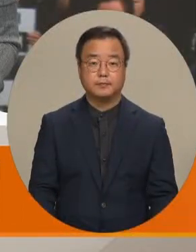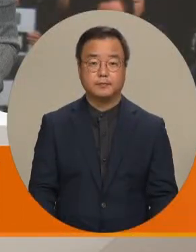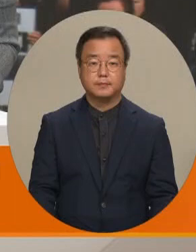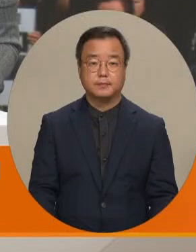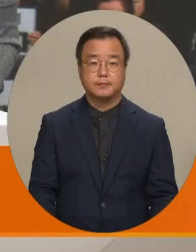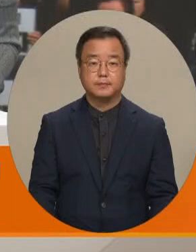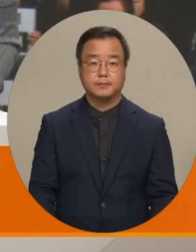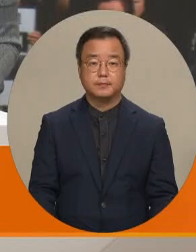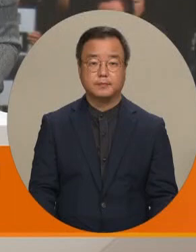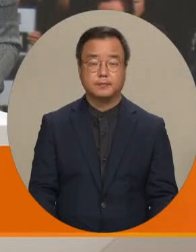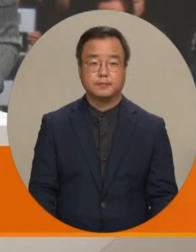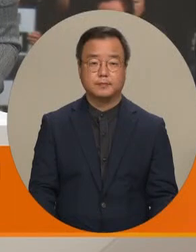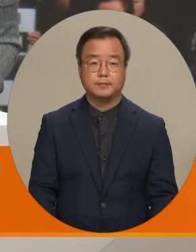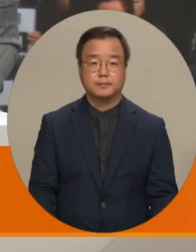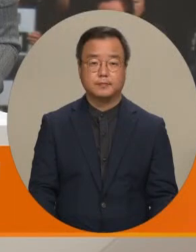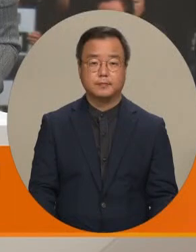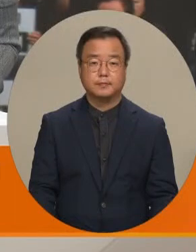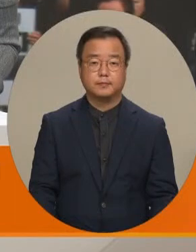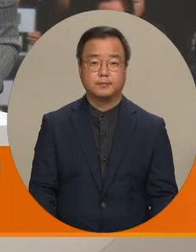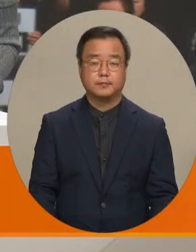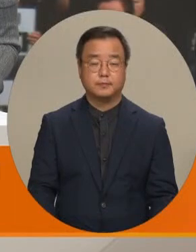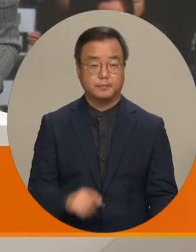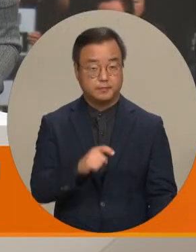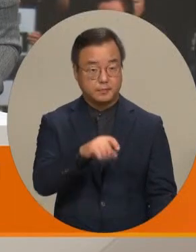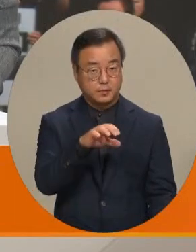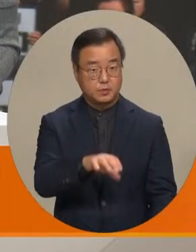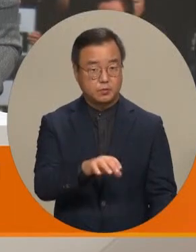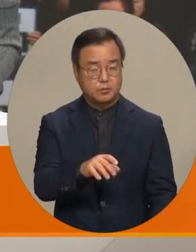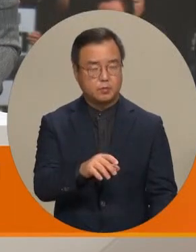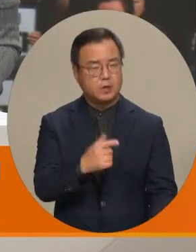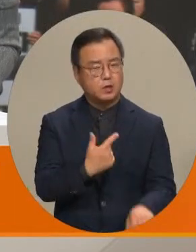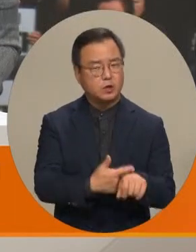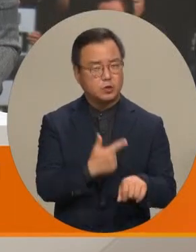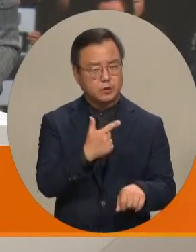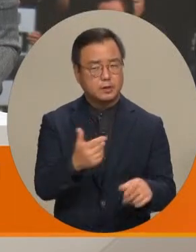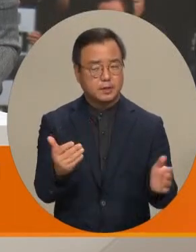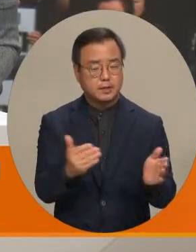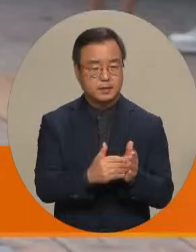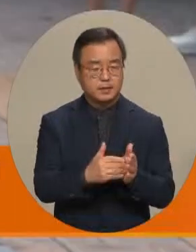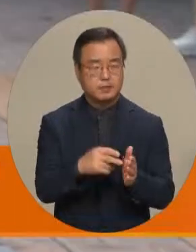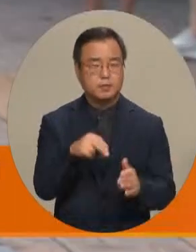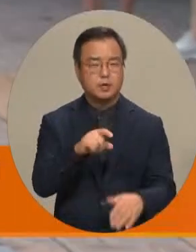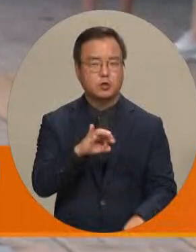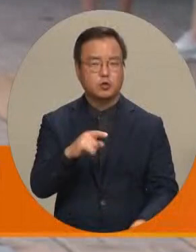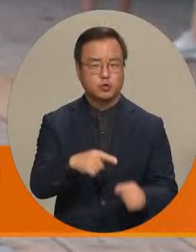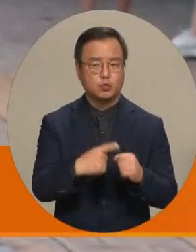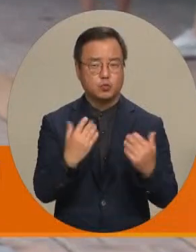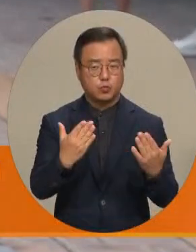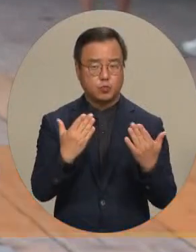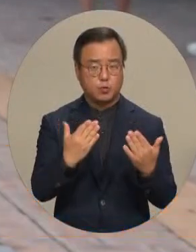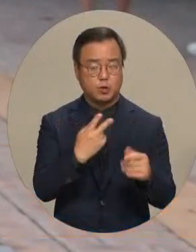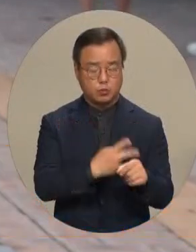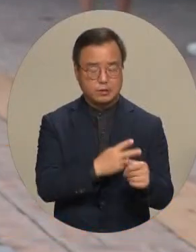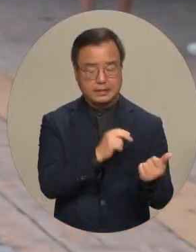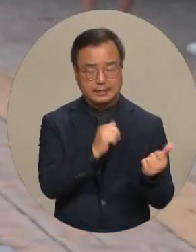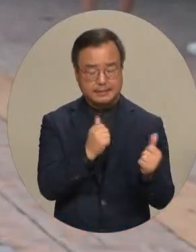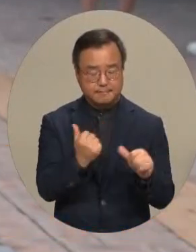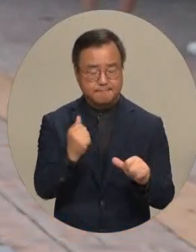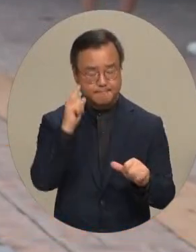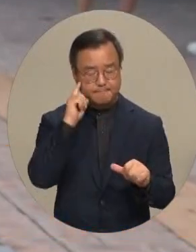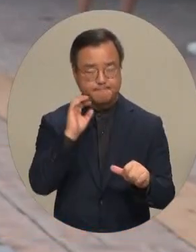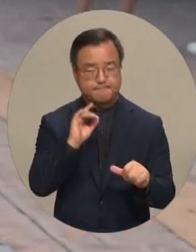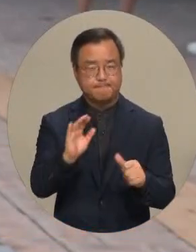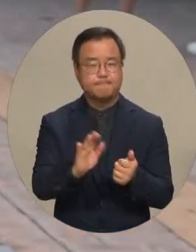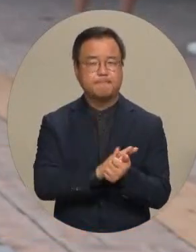네, 국회 앞에 나와 있습니다. 이곳에선 조금 전 저녁 6시까지 서희초 사망교사의 49제를 기리는 추모